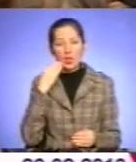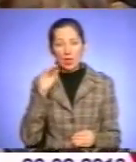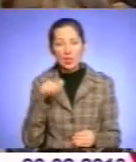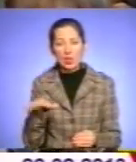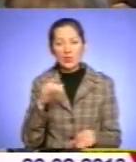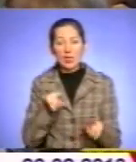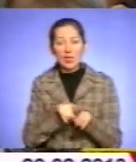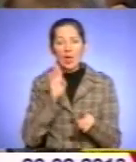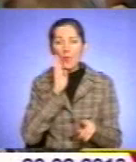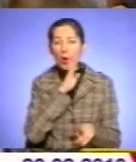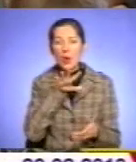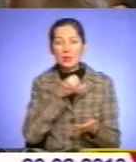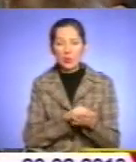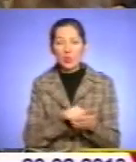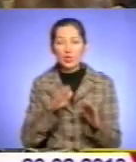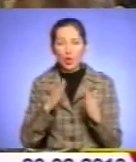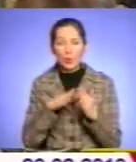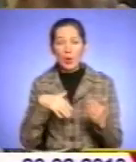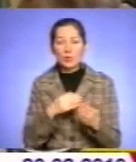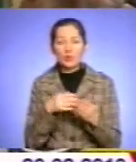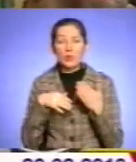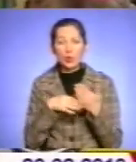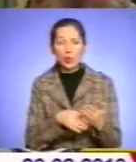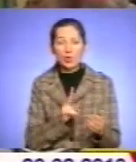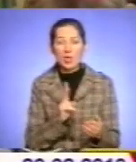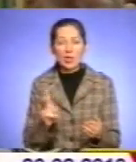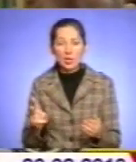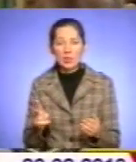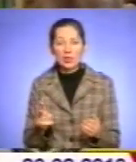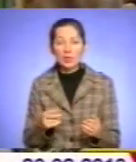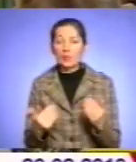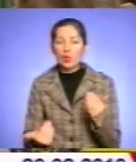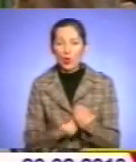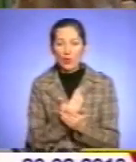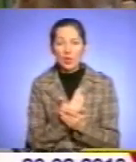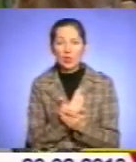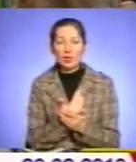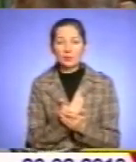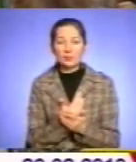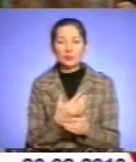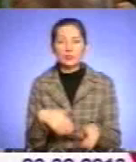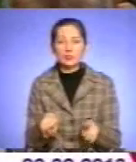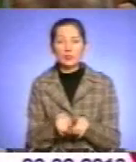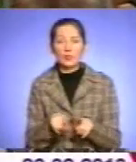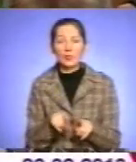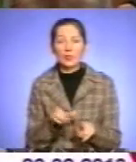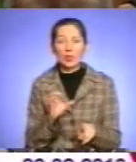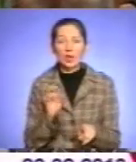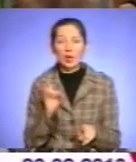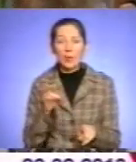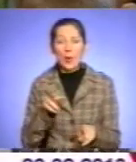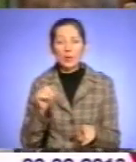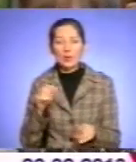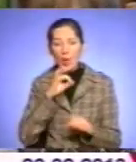Все-таки мама займається вдома по своїй методиці, але якісь новинки, все-таки нам Світлана Миколаївна підказує, і ми